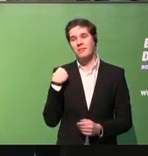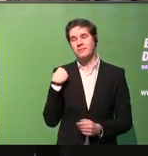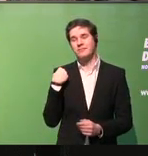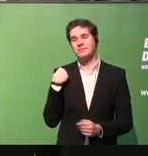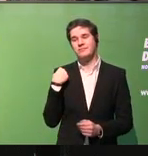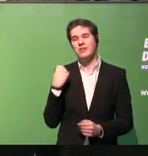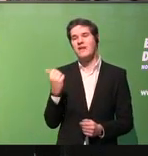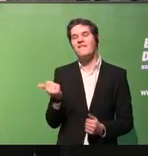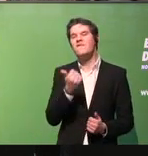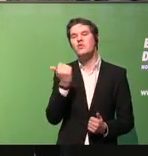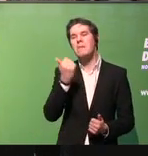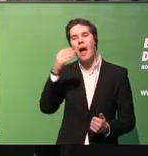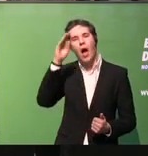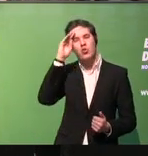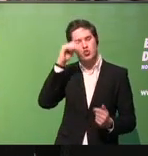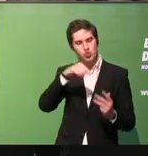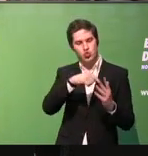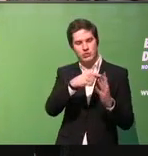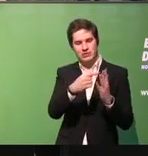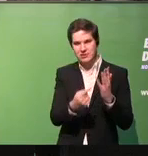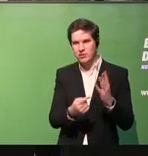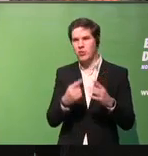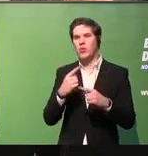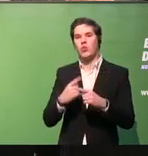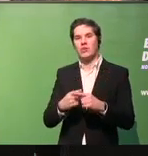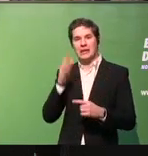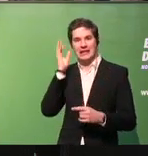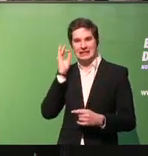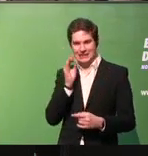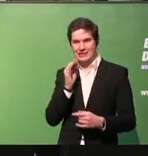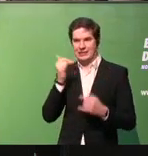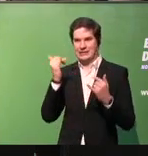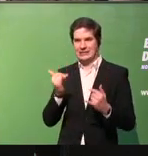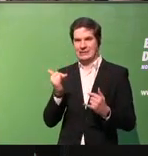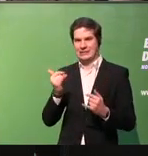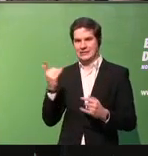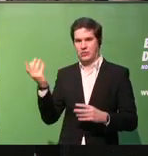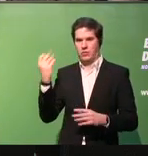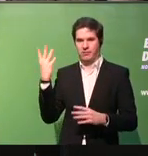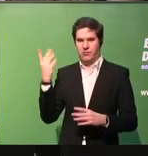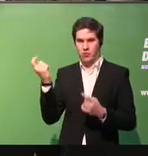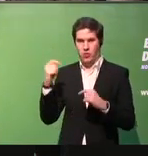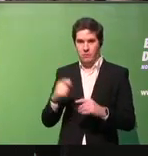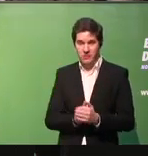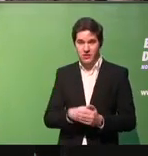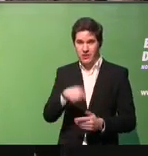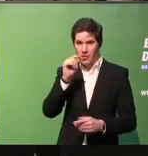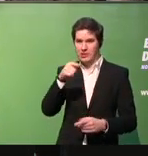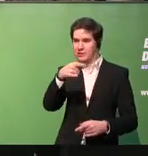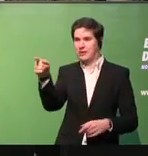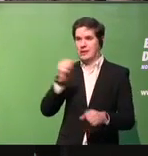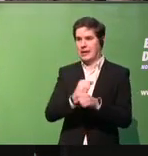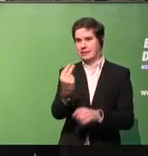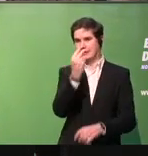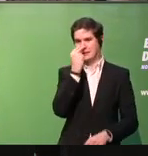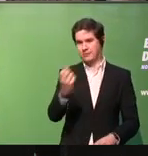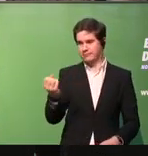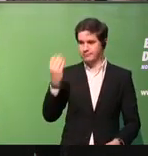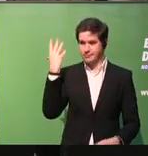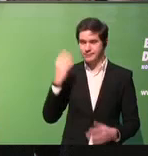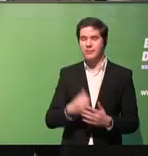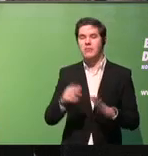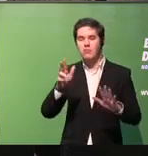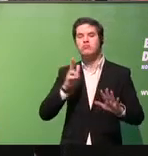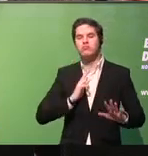und Christine übertragen gerade wieder das Ergebnis, sodass ihr es auch gleich auf der Leinwand nachvollziehen könnt. Ich sage euch